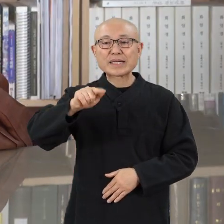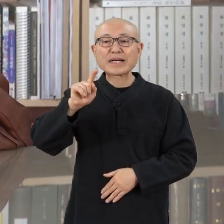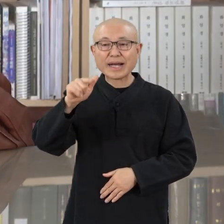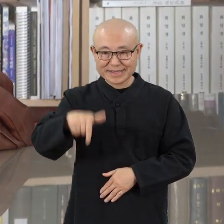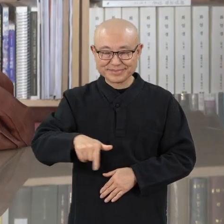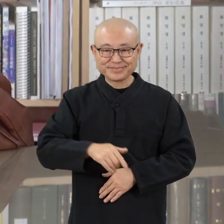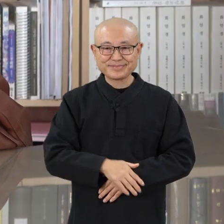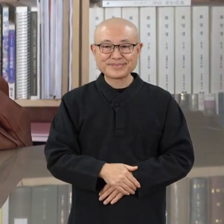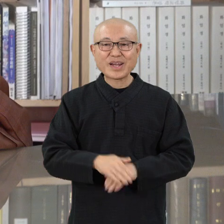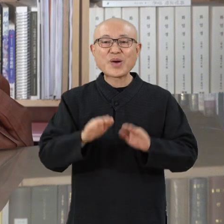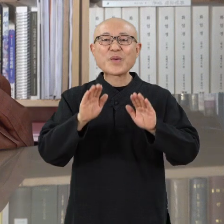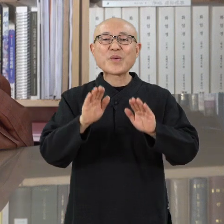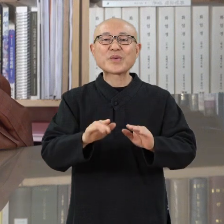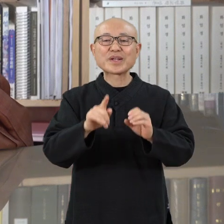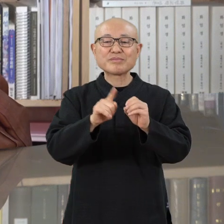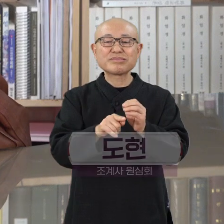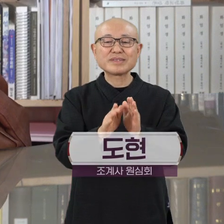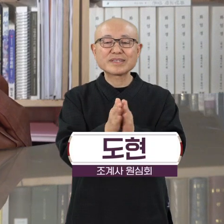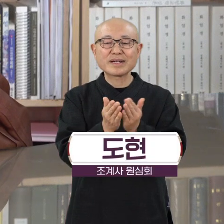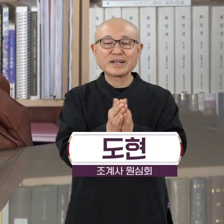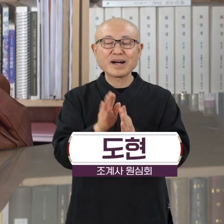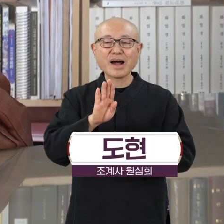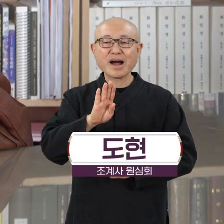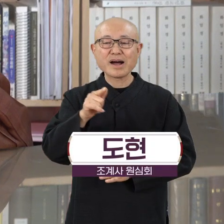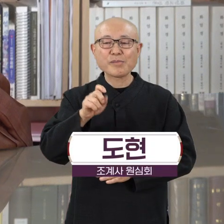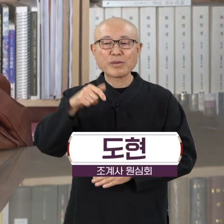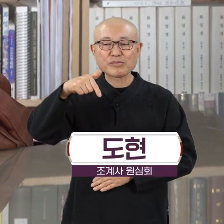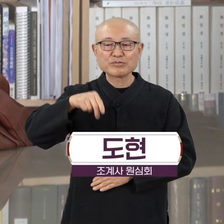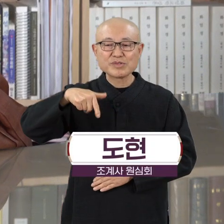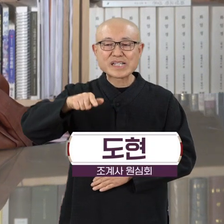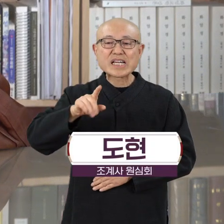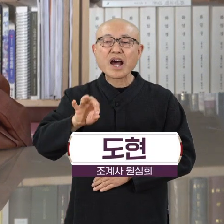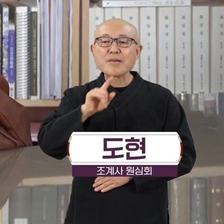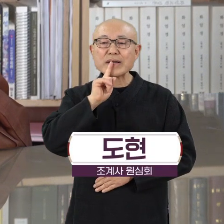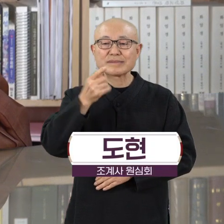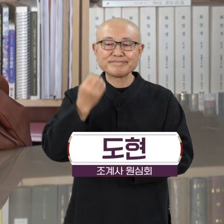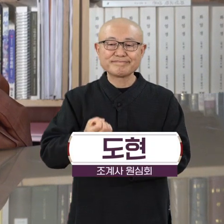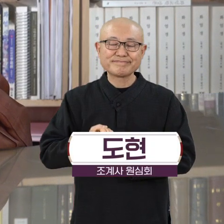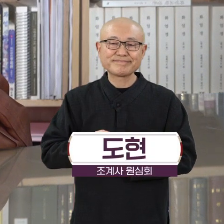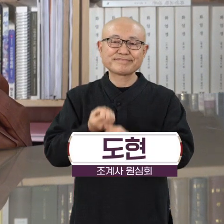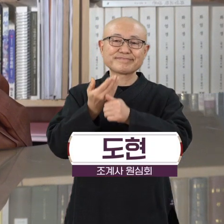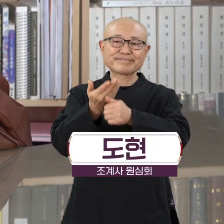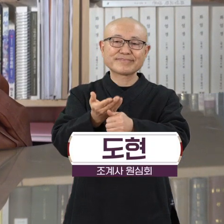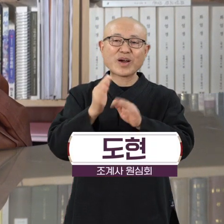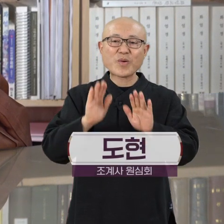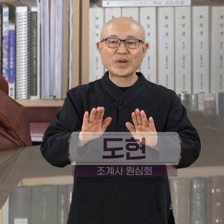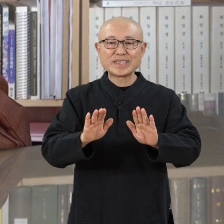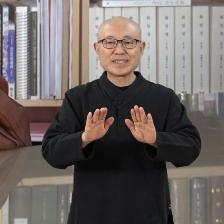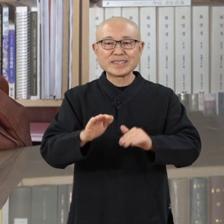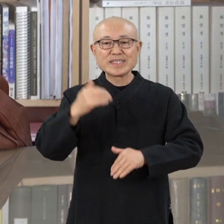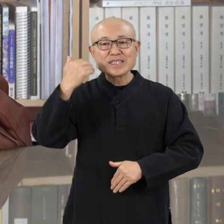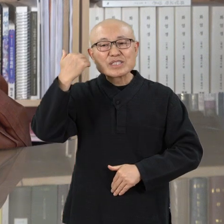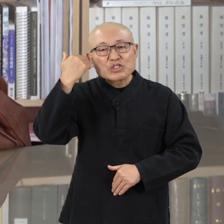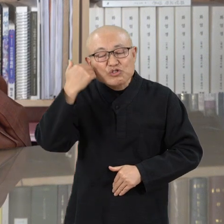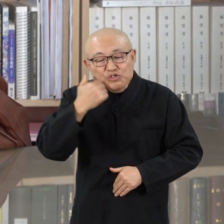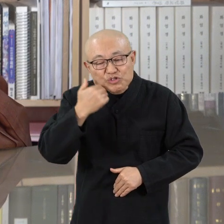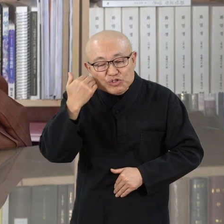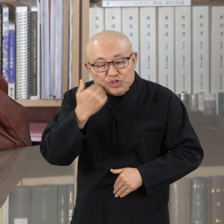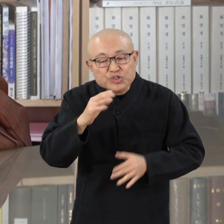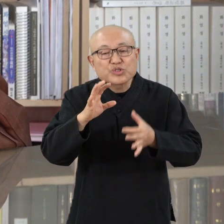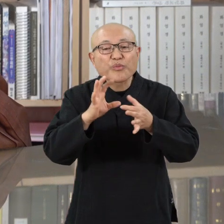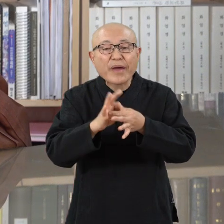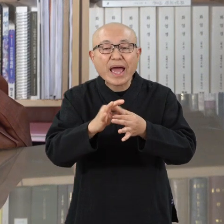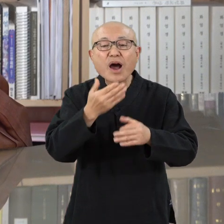본각입니다. 오늘도 법구경의 말씀을 드리고자 합니다. 오늘 누구의